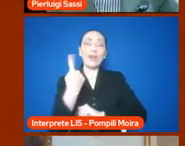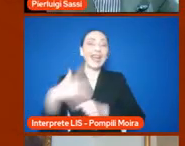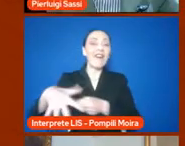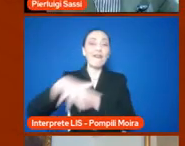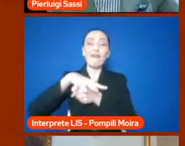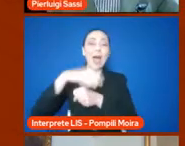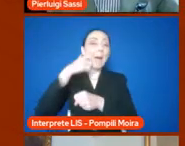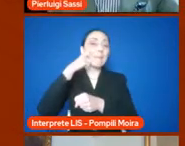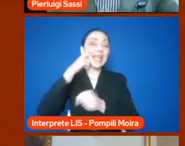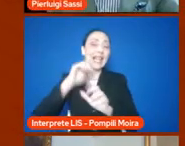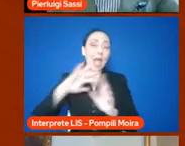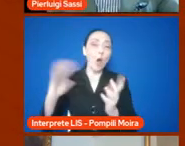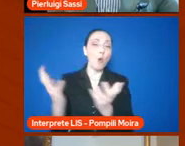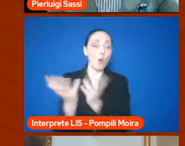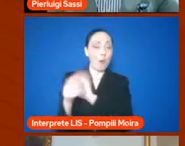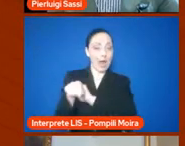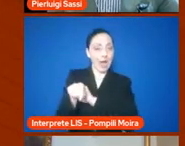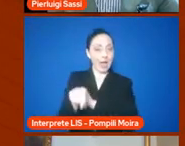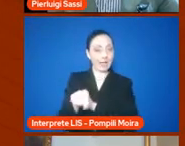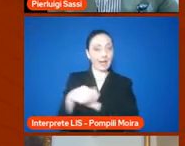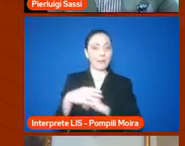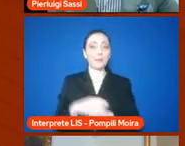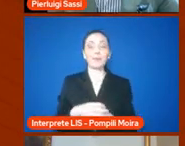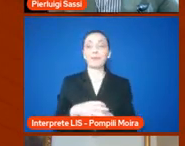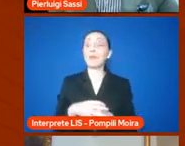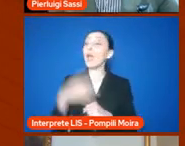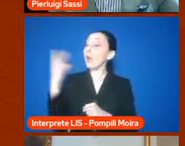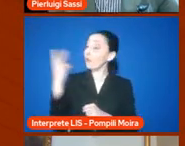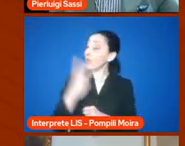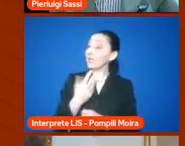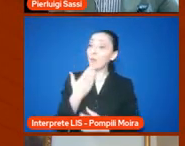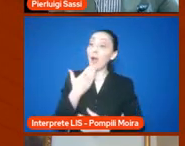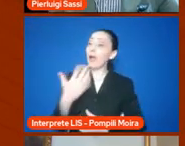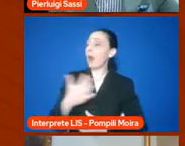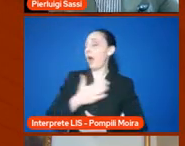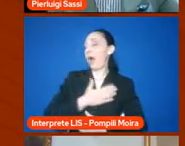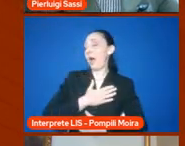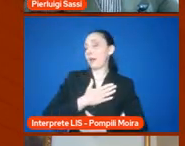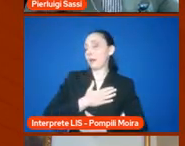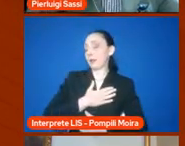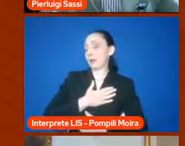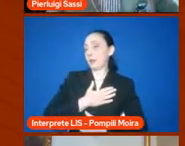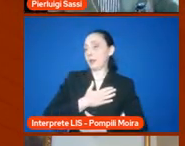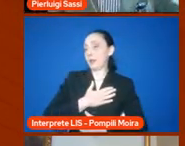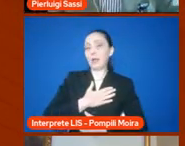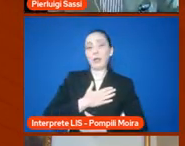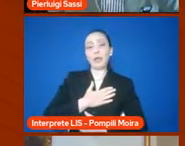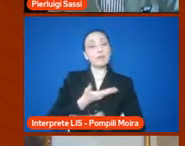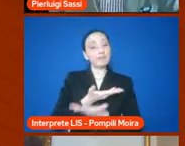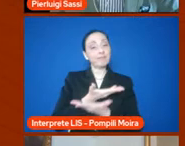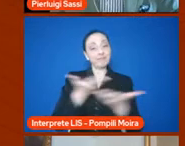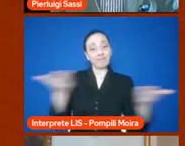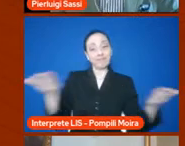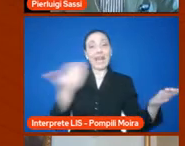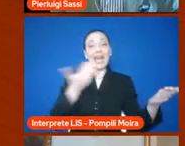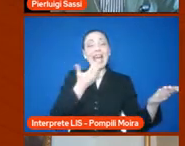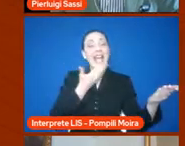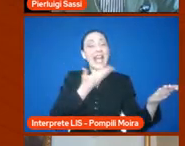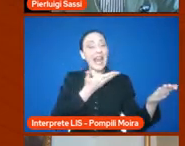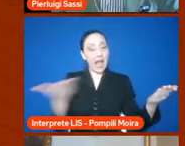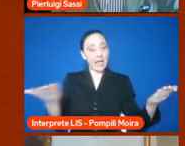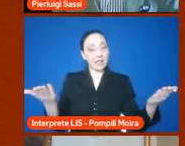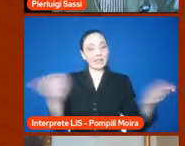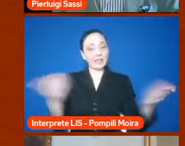io ringrazio di tutto cuore tutti voi che avete organizzato, ringrazio di tutto